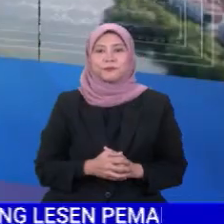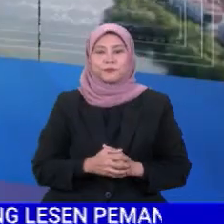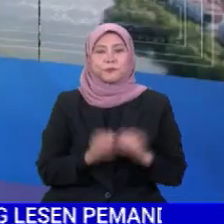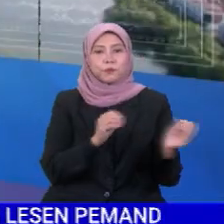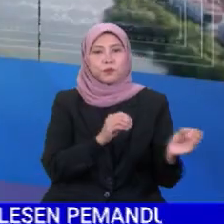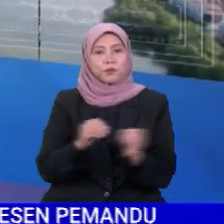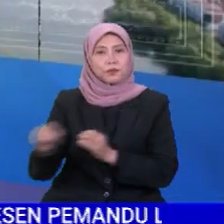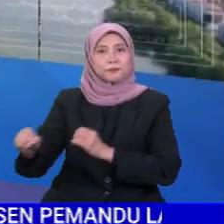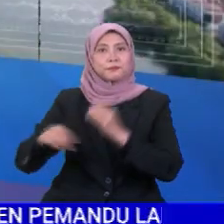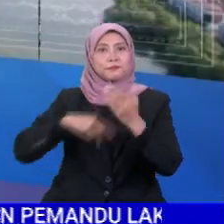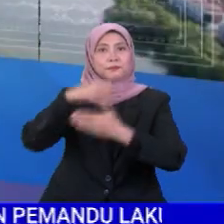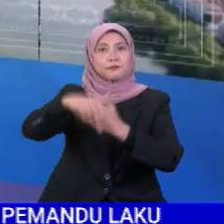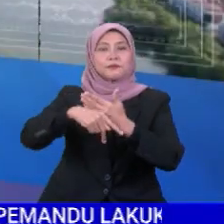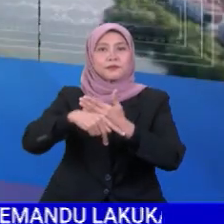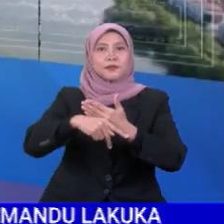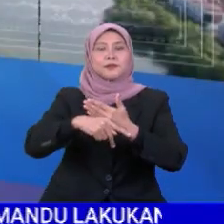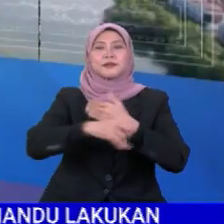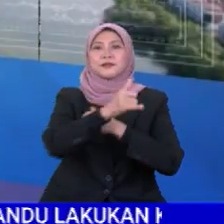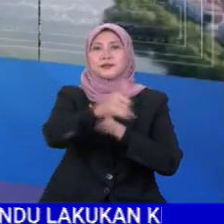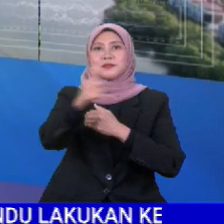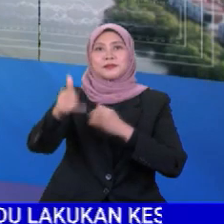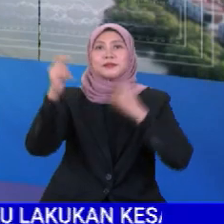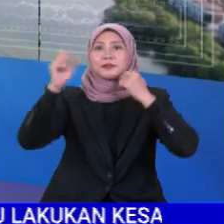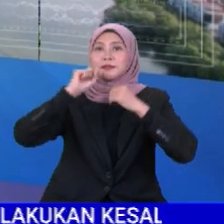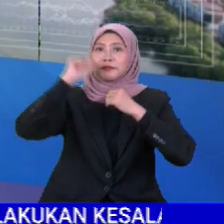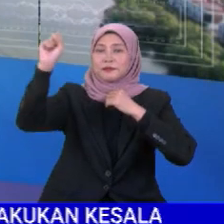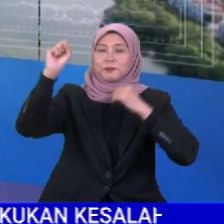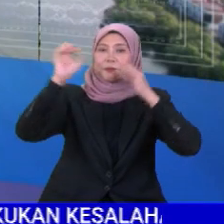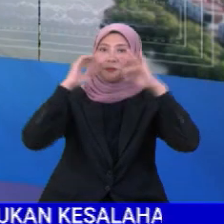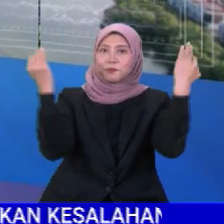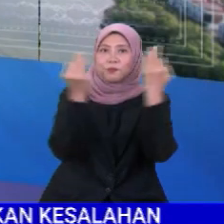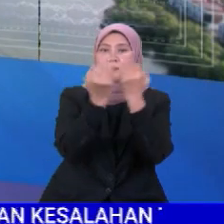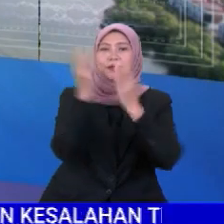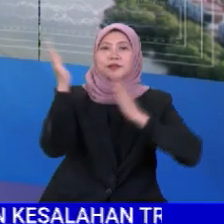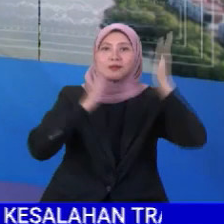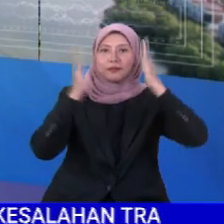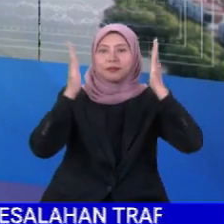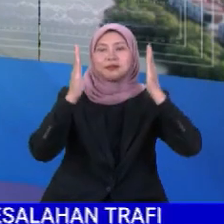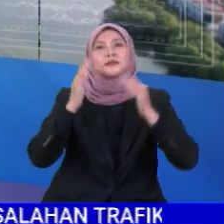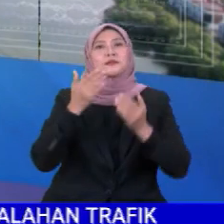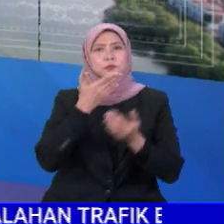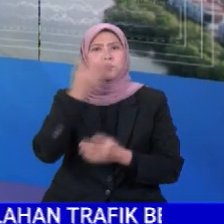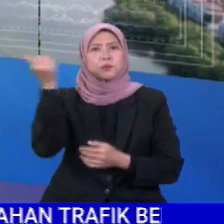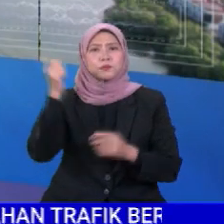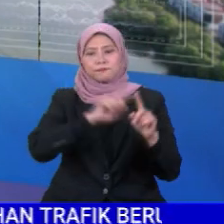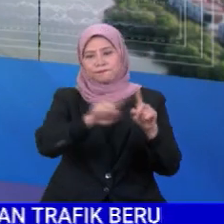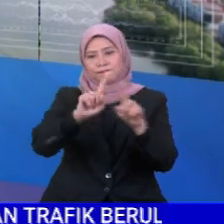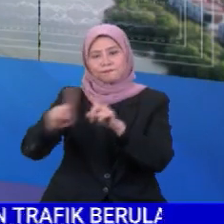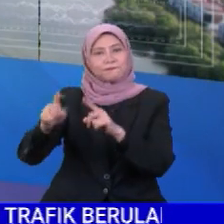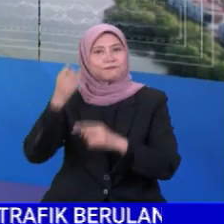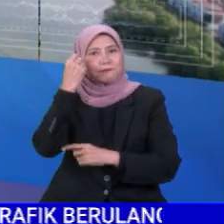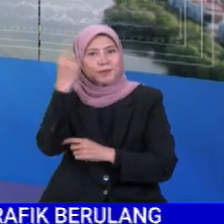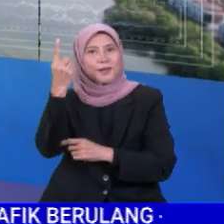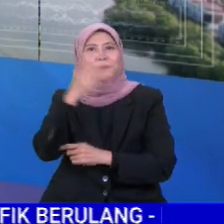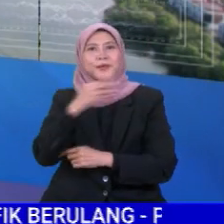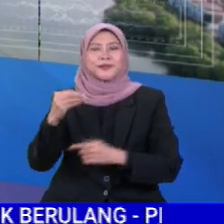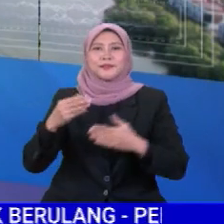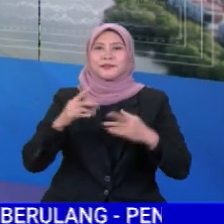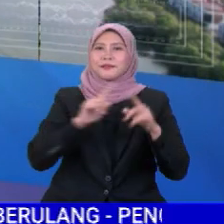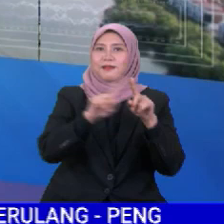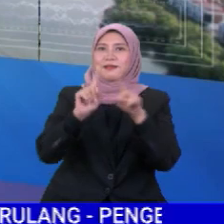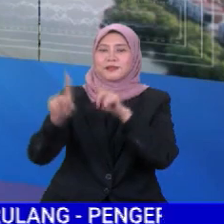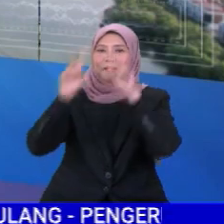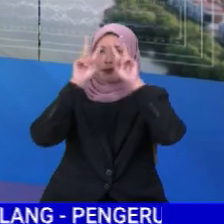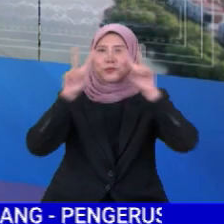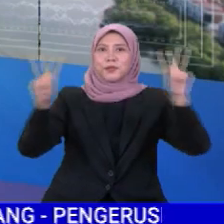Penganjuran Jelajah Aspirasi Keluarga Malaysia JAKM Sabah merupakan platform terbaik bagi menonjolkan keunikan, kesefahaman dan keharmonian pelbagai kaum